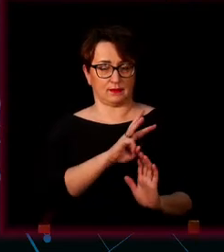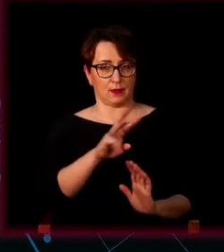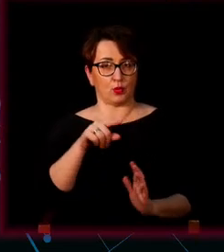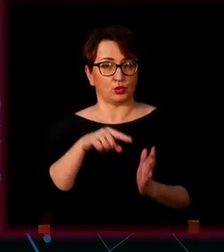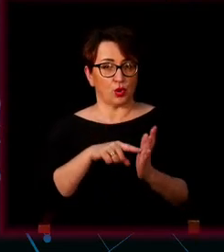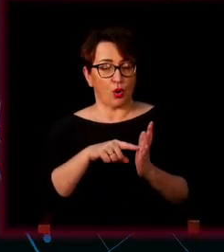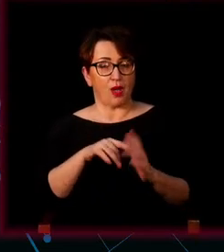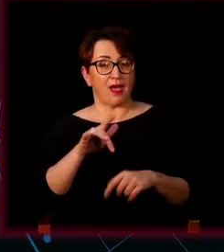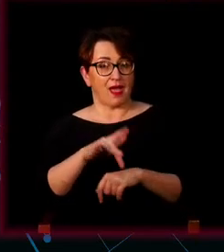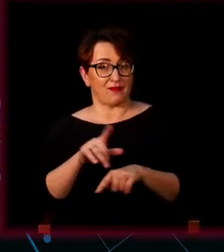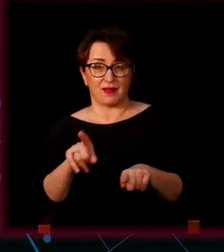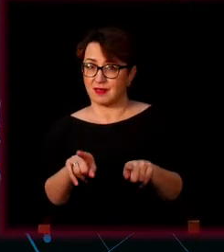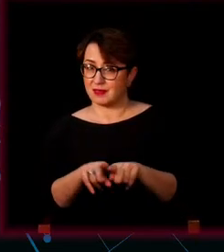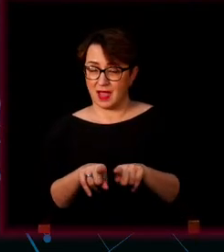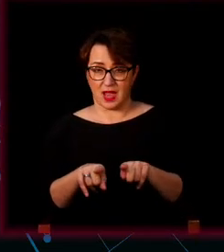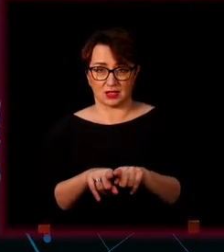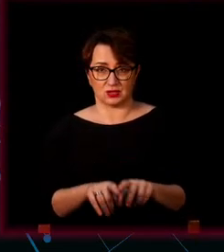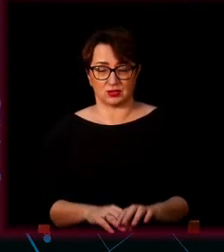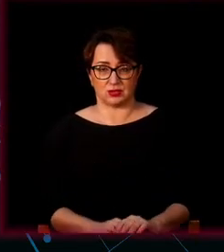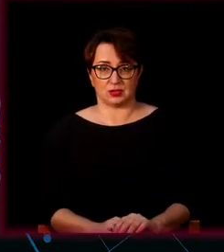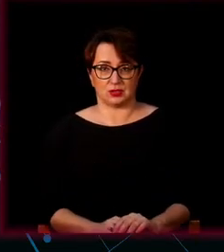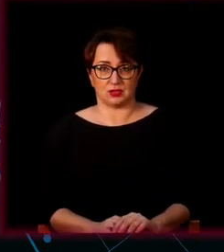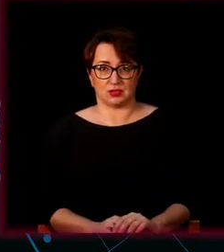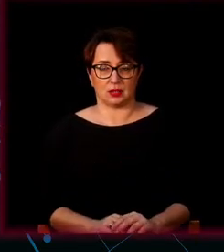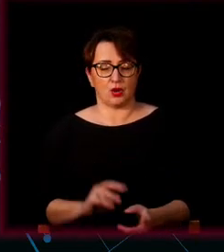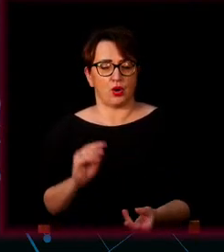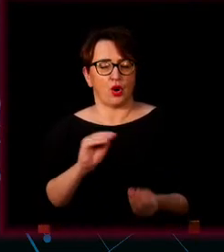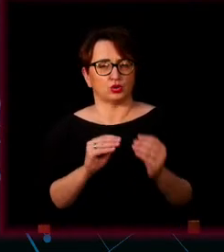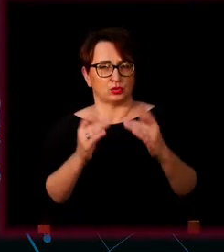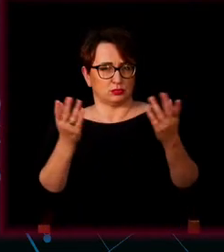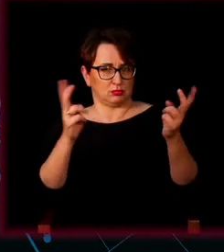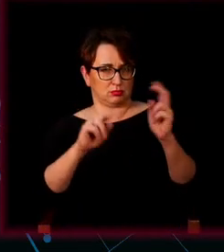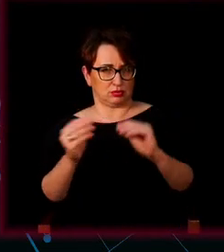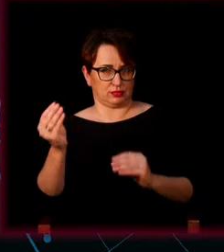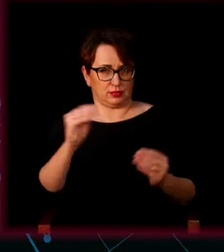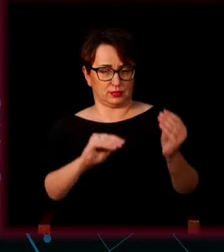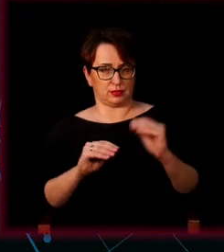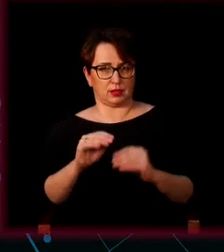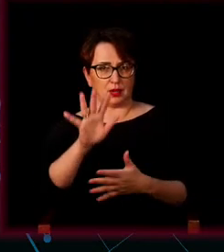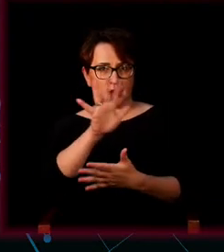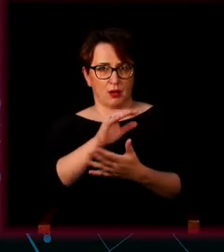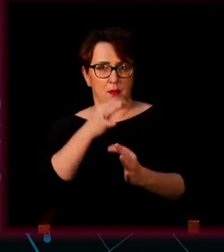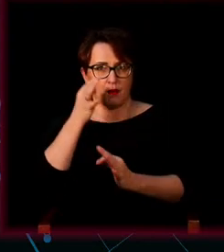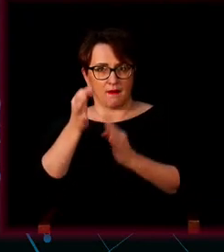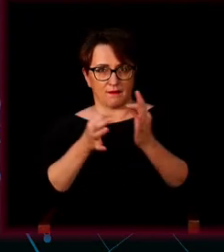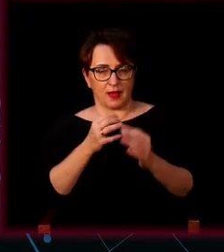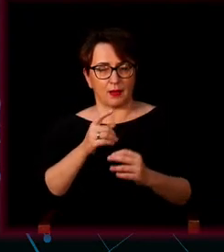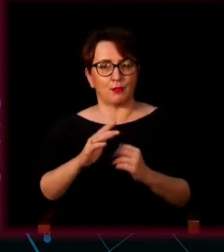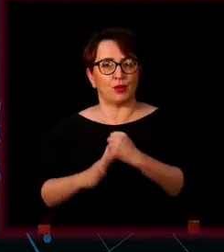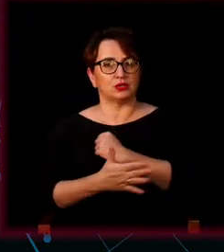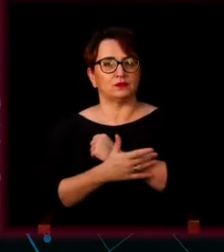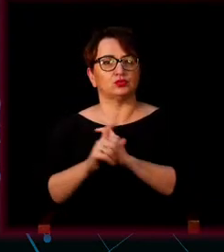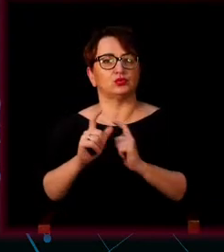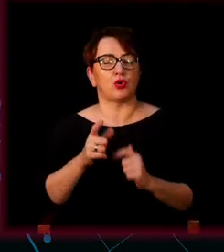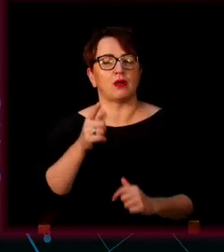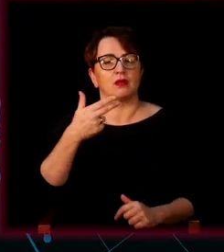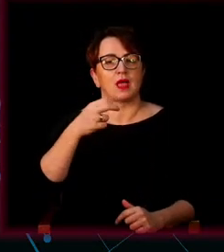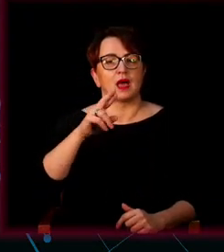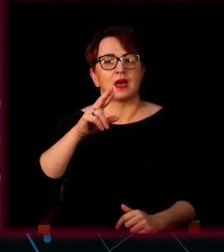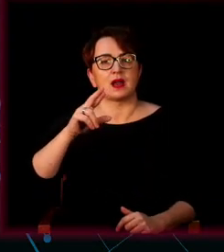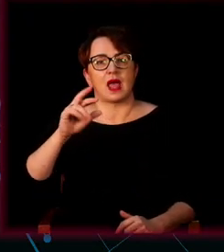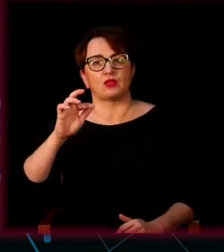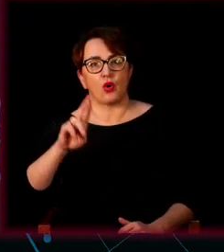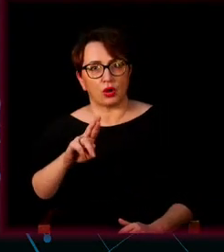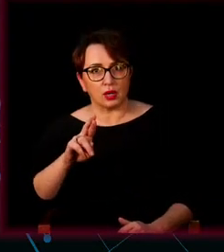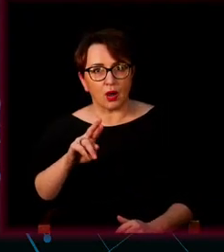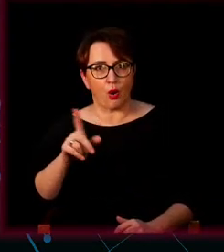jest konsekwencja w pewnym sensie konstrukcji tej powieści opartej na tym narratorze, który opisuje ten świat, ale